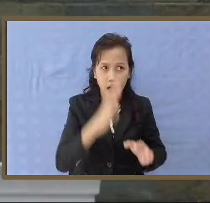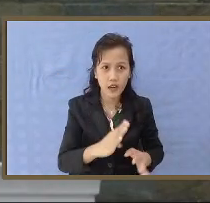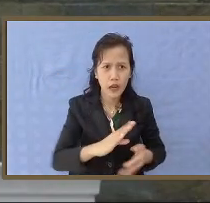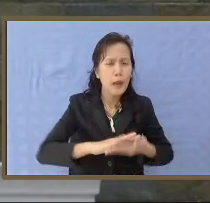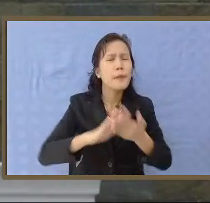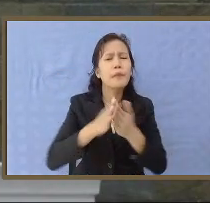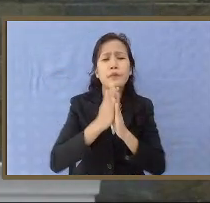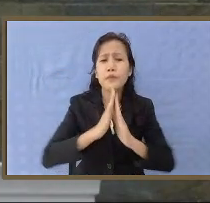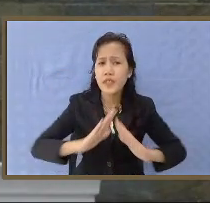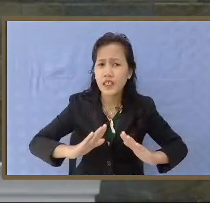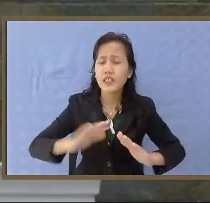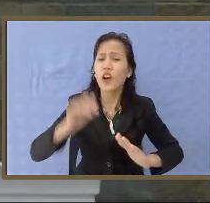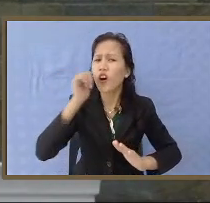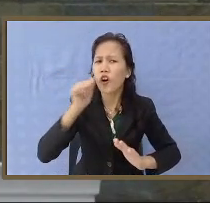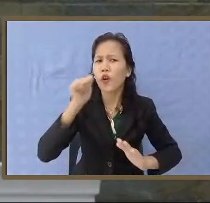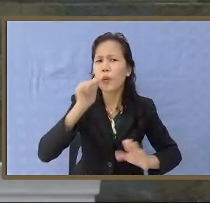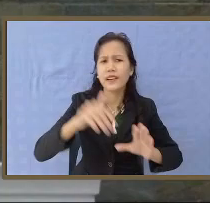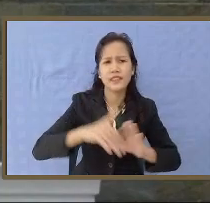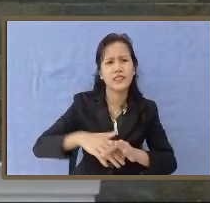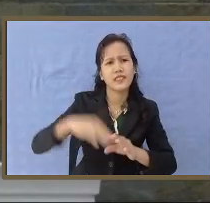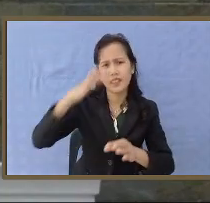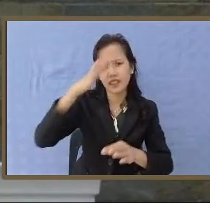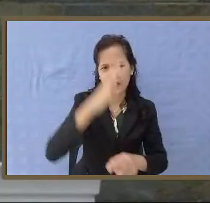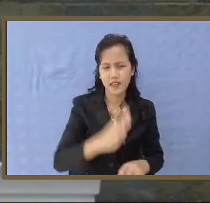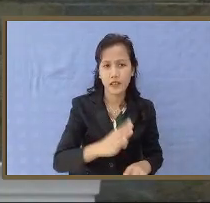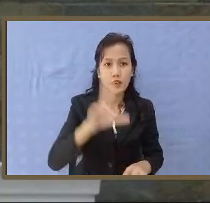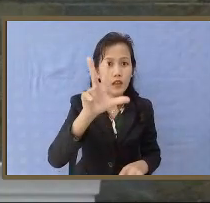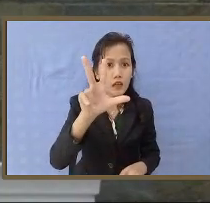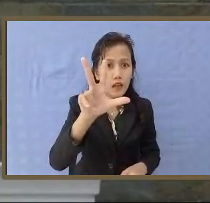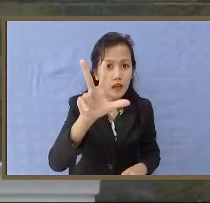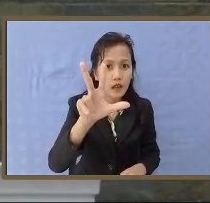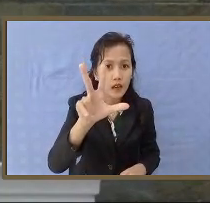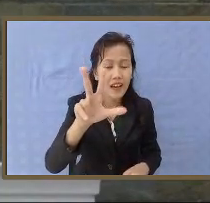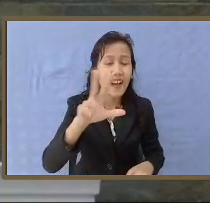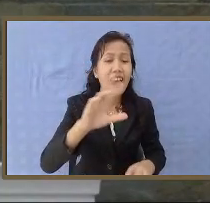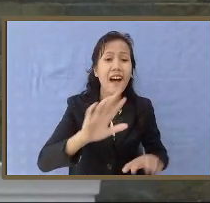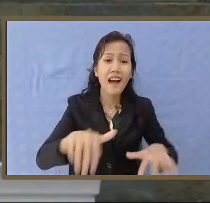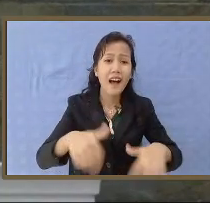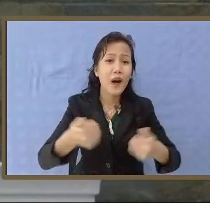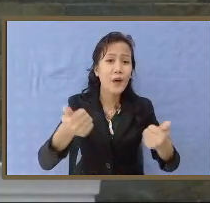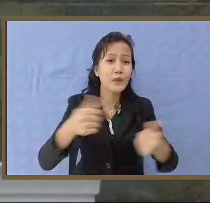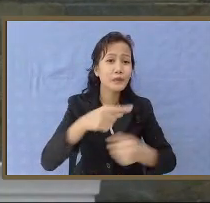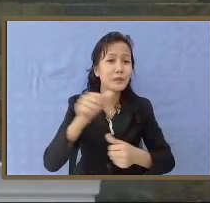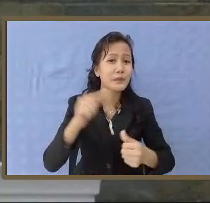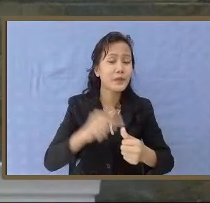is always in God. 3, how about joy?